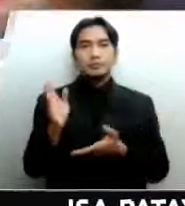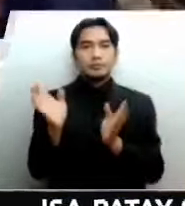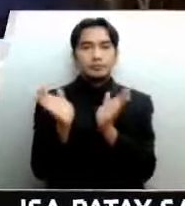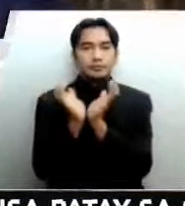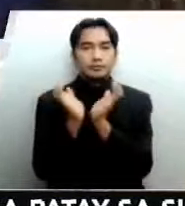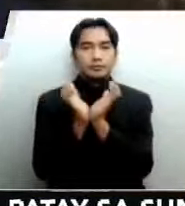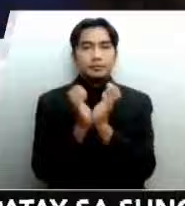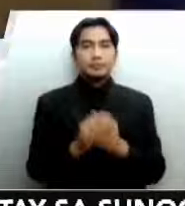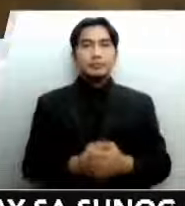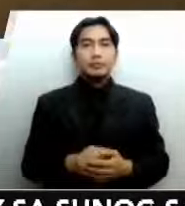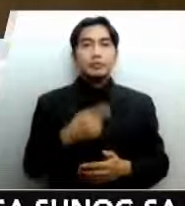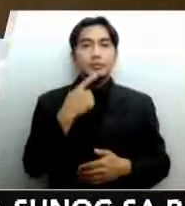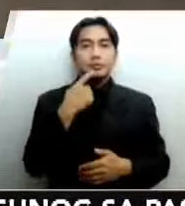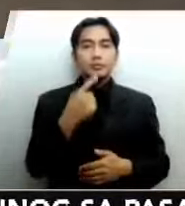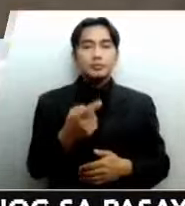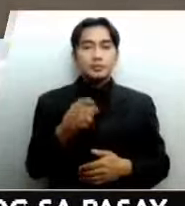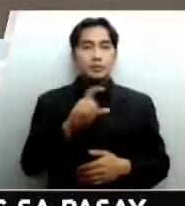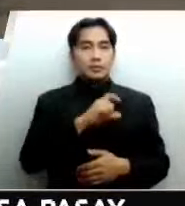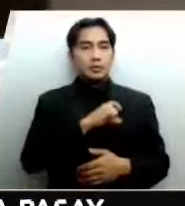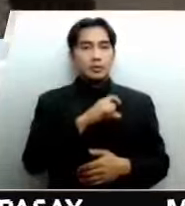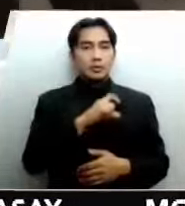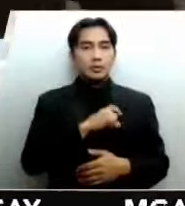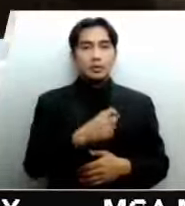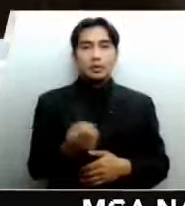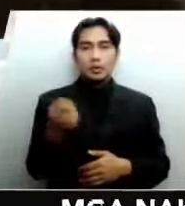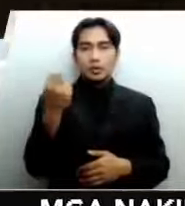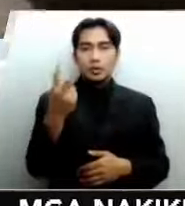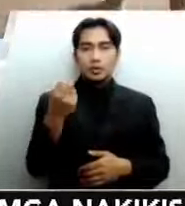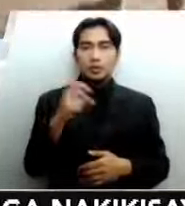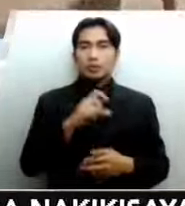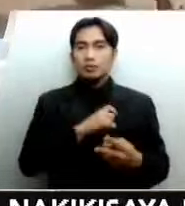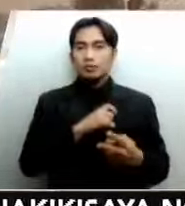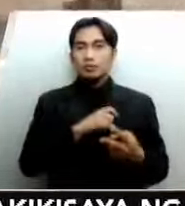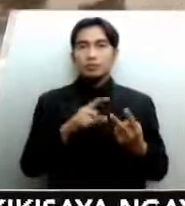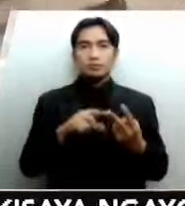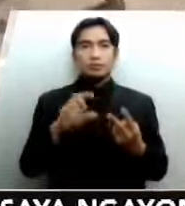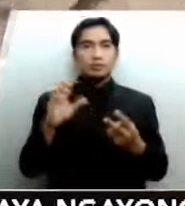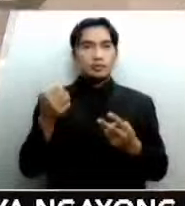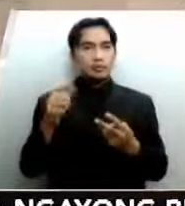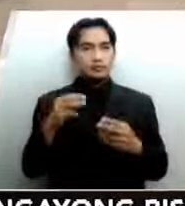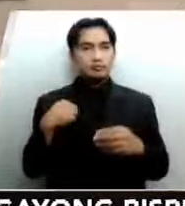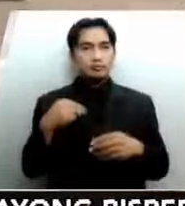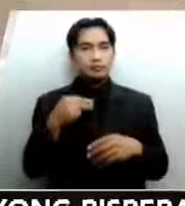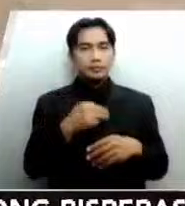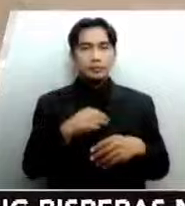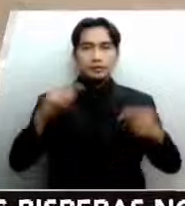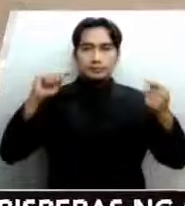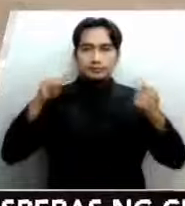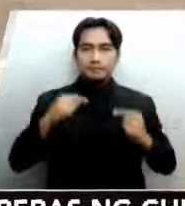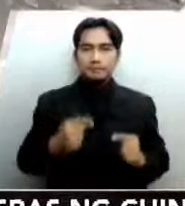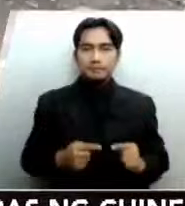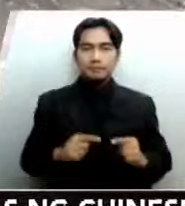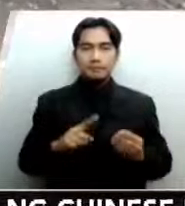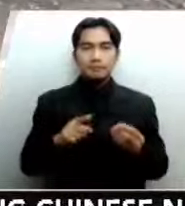sa Angeles City Police, isang dosen ng police at 10 miyembro ng demolition team ang nasugatan sa gulo.